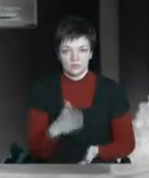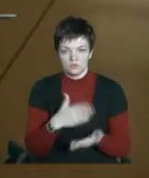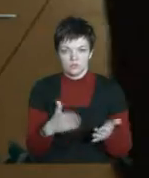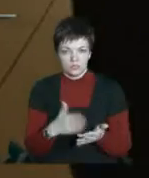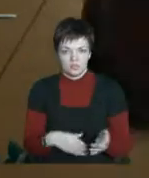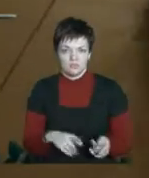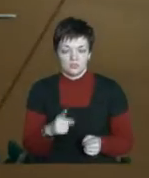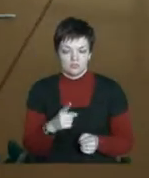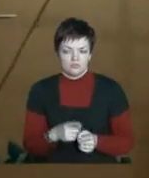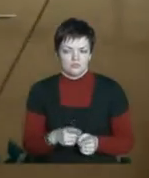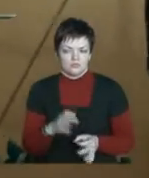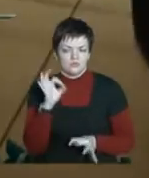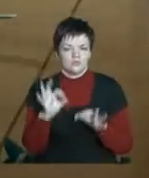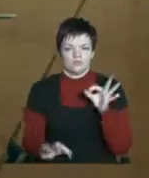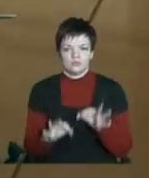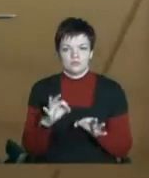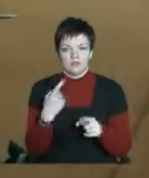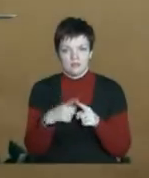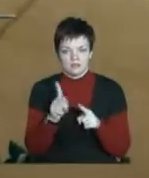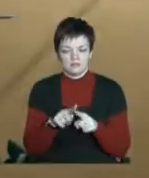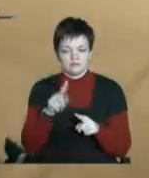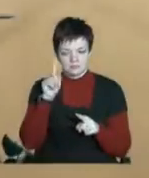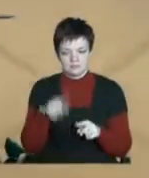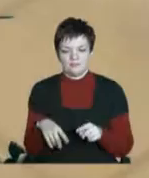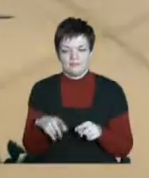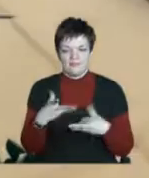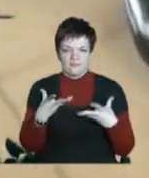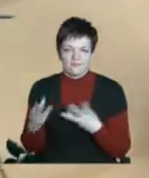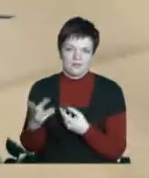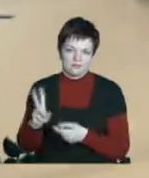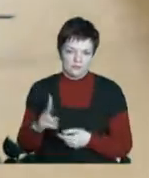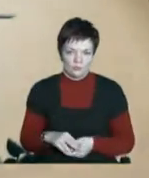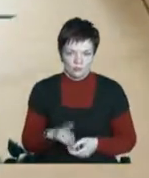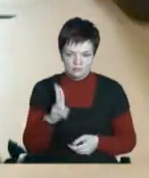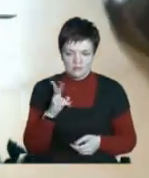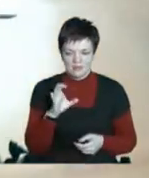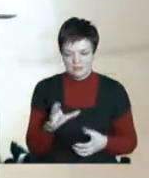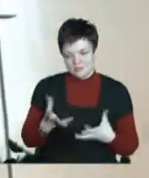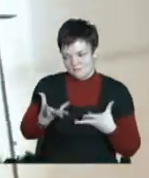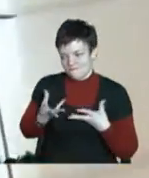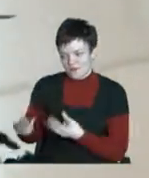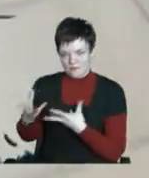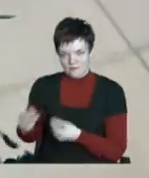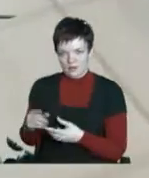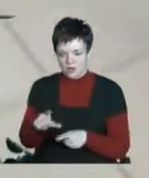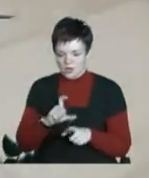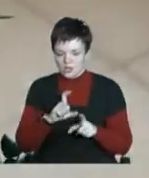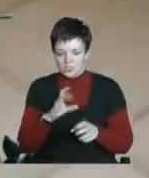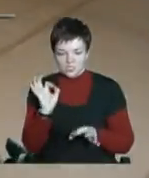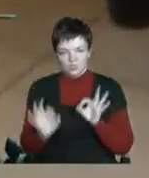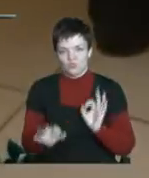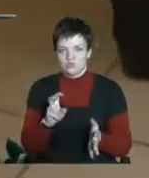Авакова. Не исключено, что на судей оказывалось политическое и моральное давление. Только так можно объяснить предвзятую